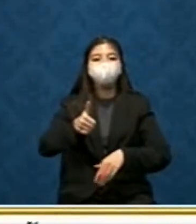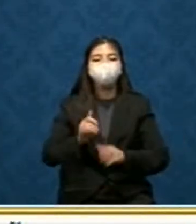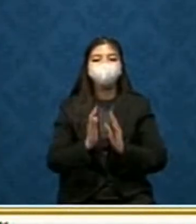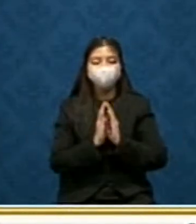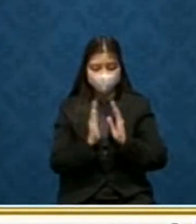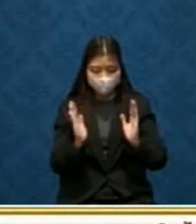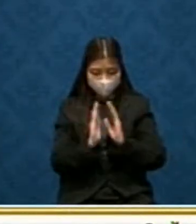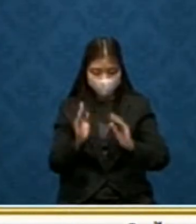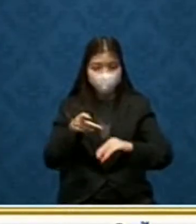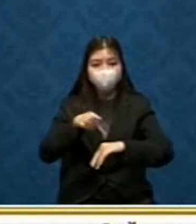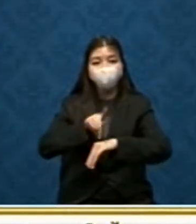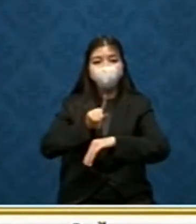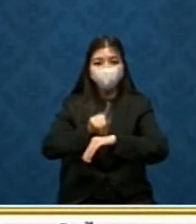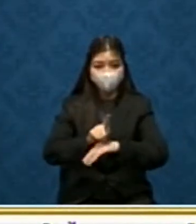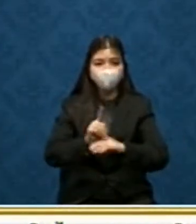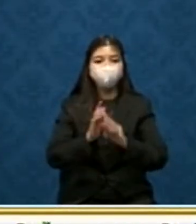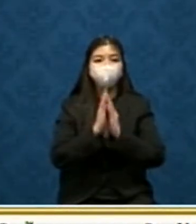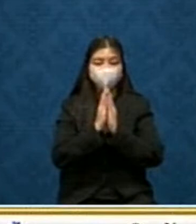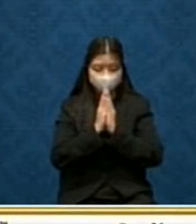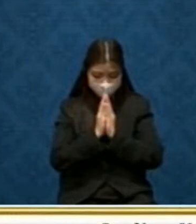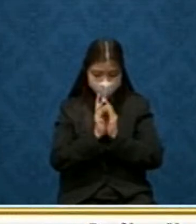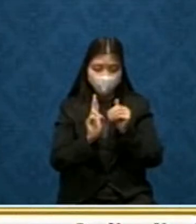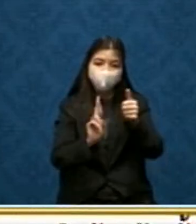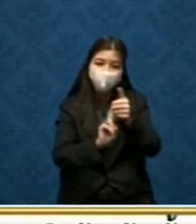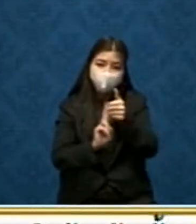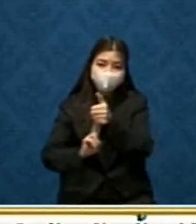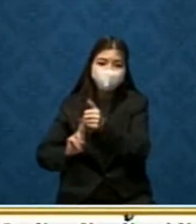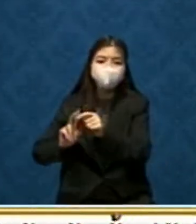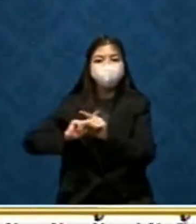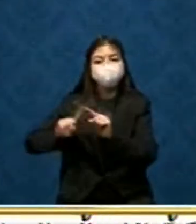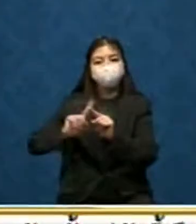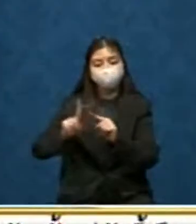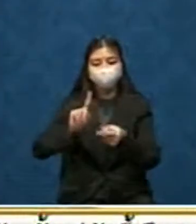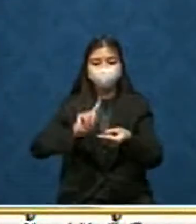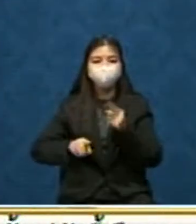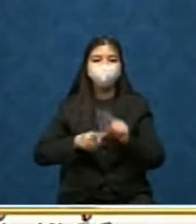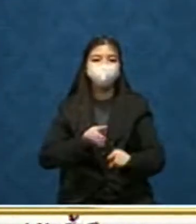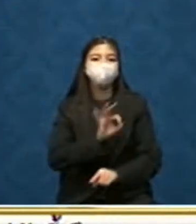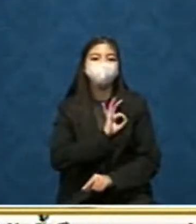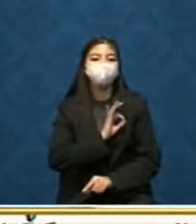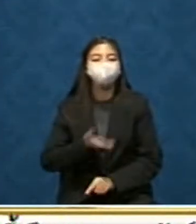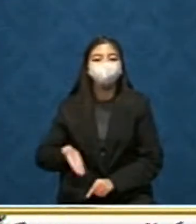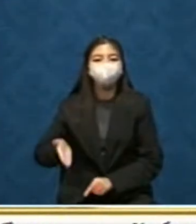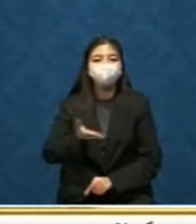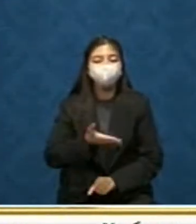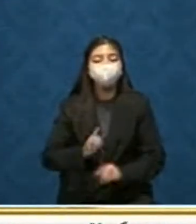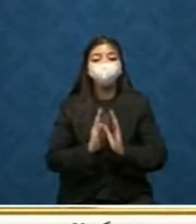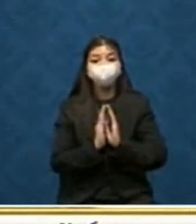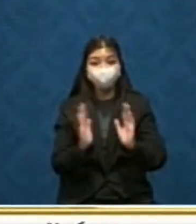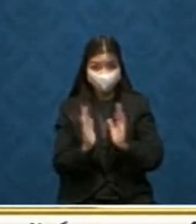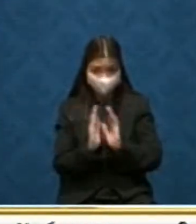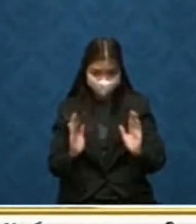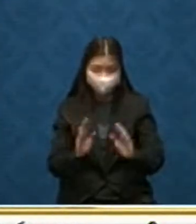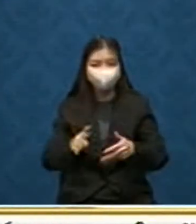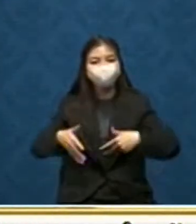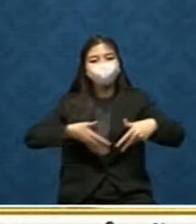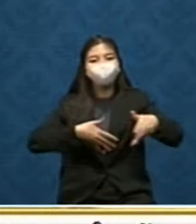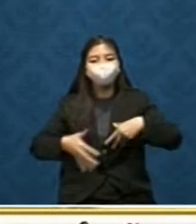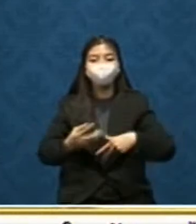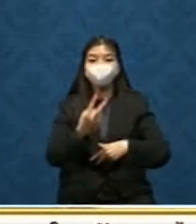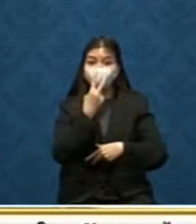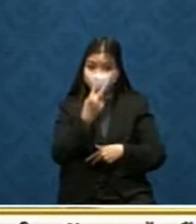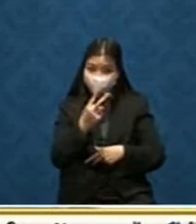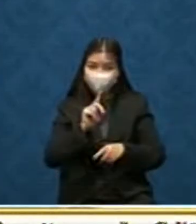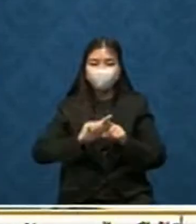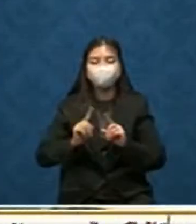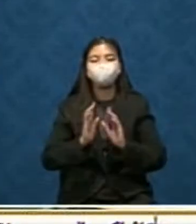ขบพ ทประทานขอบพกathamaudeท์ทอยู่ดก grimขอบคเพอนสมาชิกทุดานครับขอบคท่ผู้ชมที่ชมอยทั้งบ้านขอบ